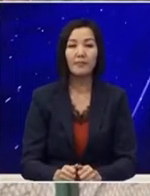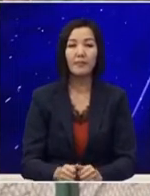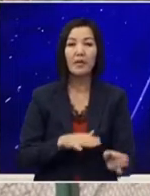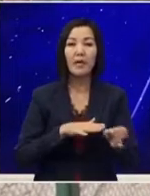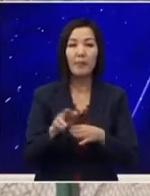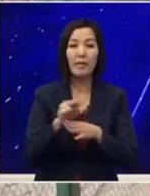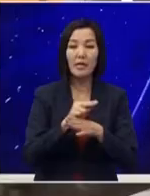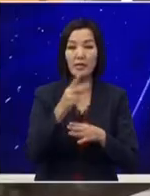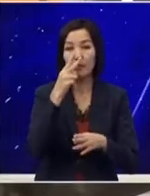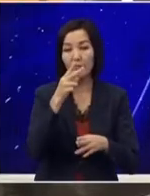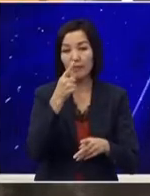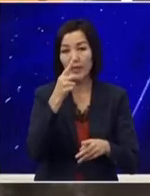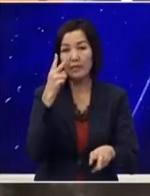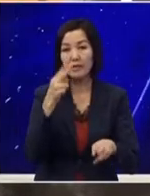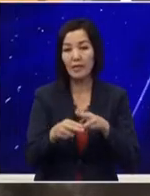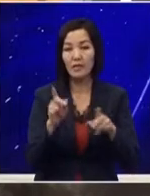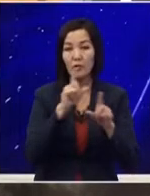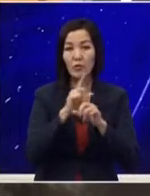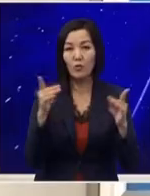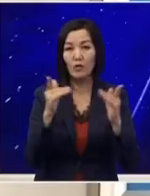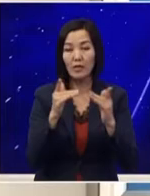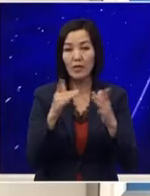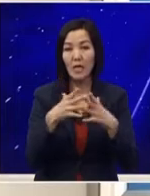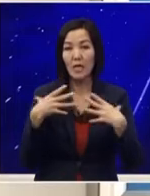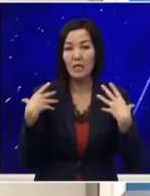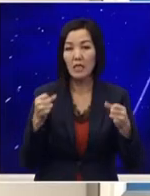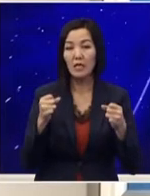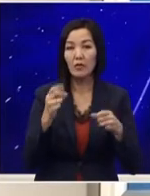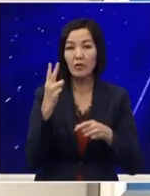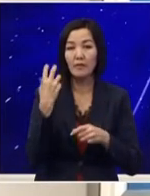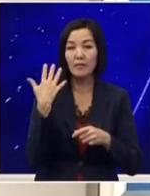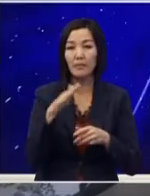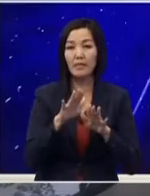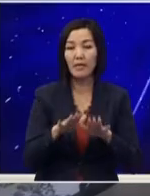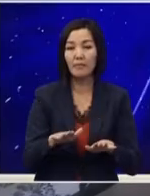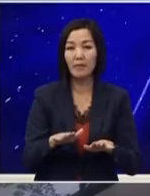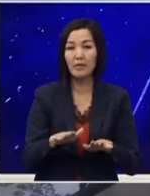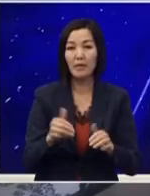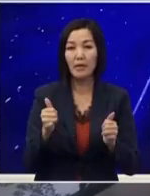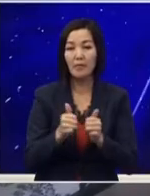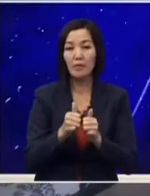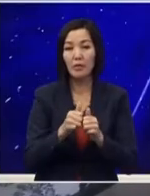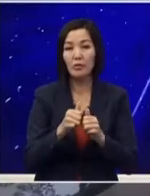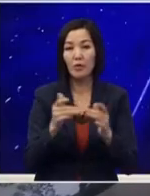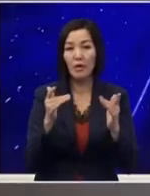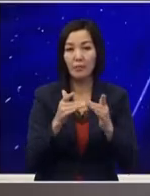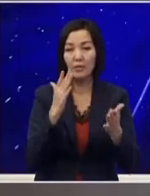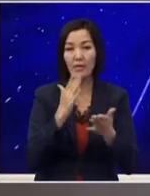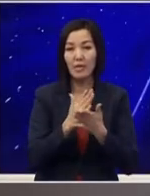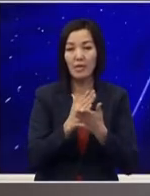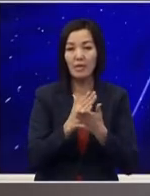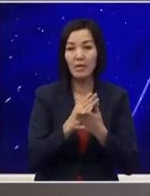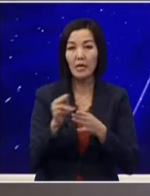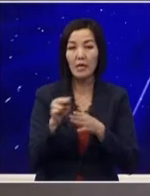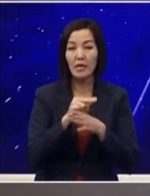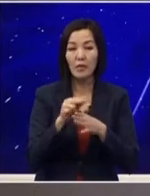Капитальный ремонт близится к завершению и в школе-интернате санаторного типа на 250 мест. При школе имеется общежитие. Потрачено на